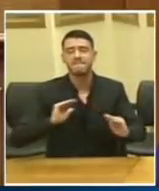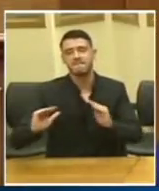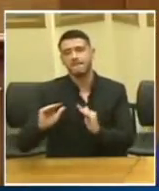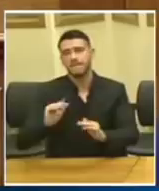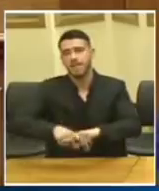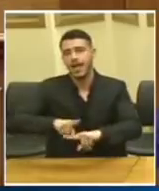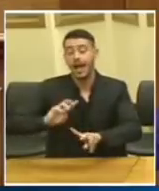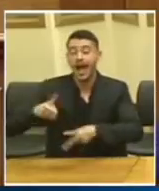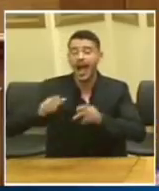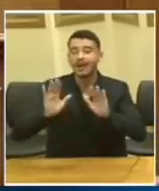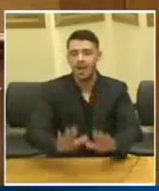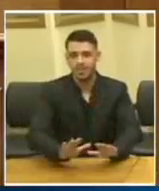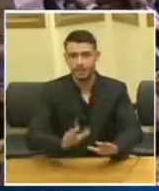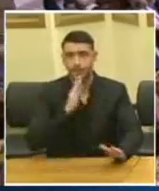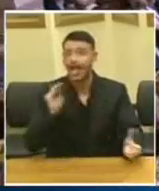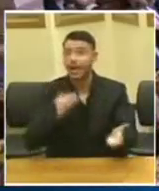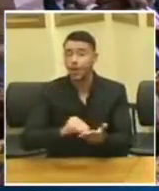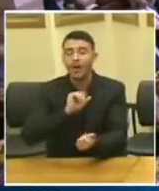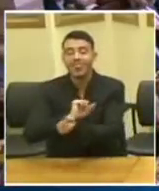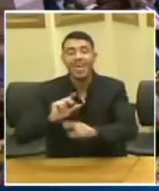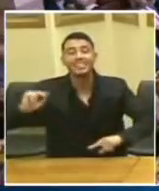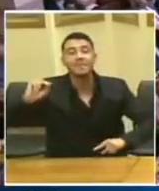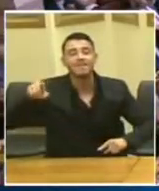Δεσμεύονται επίσης οι γειτονές μας με το άρθρο 8